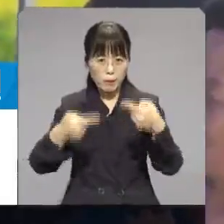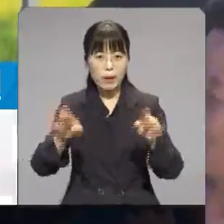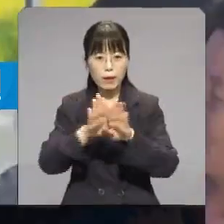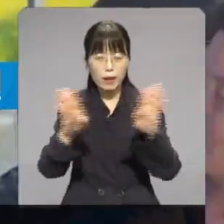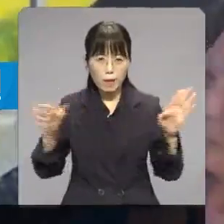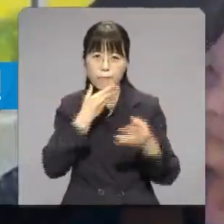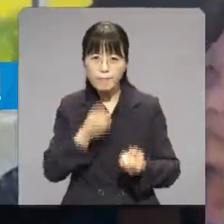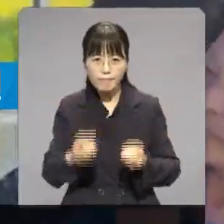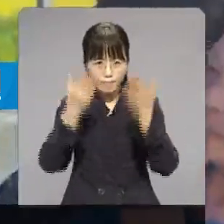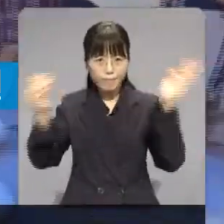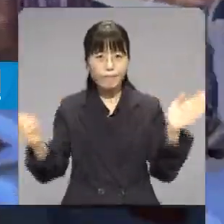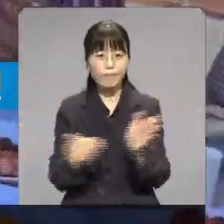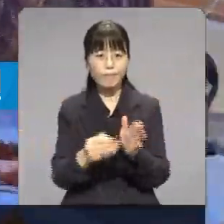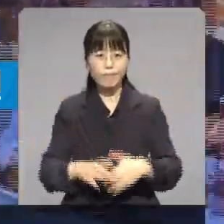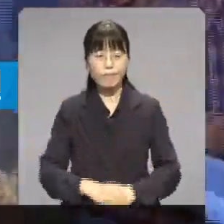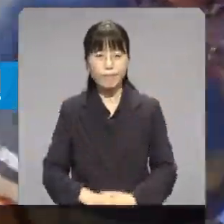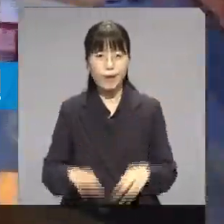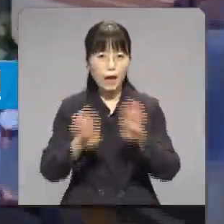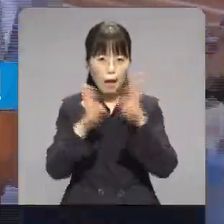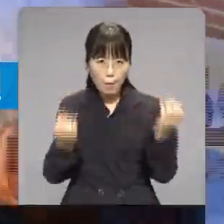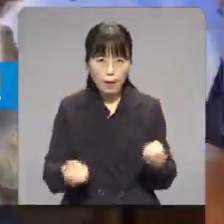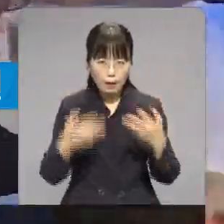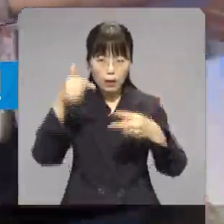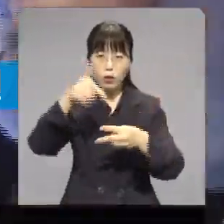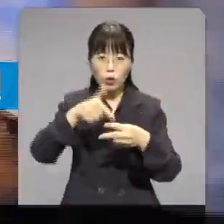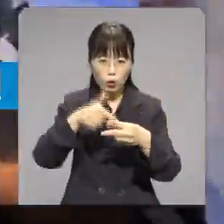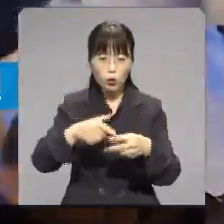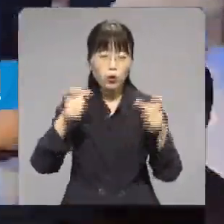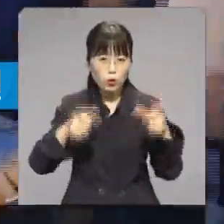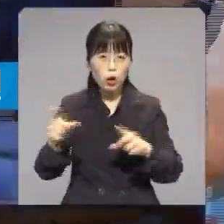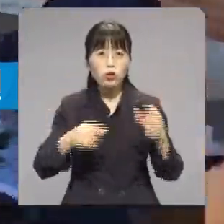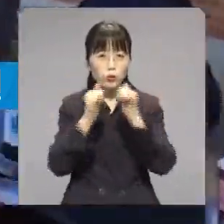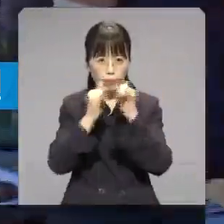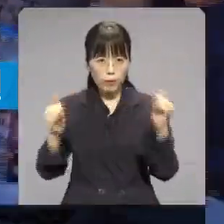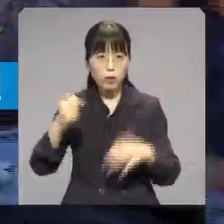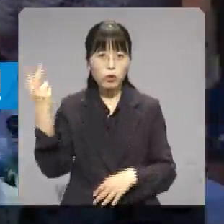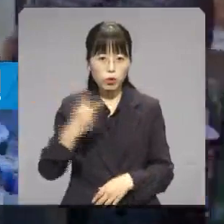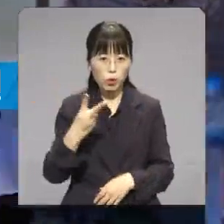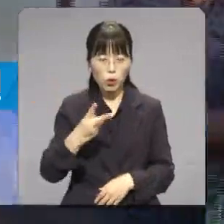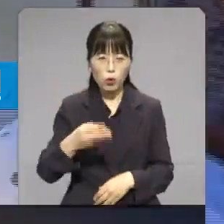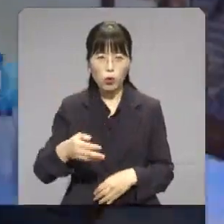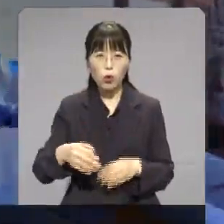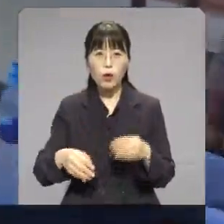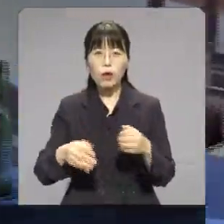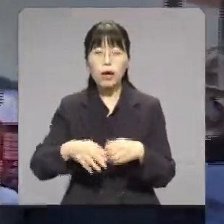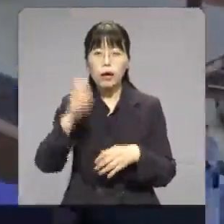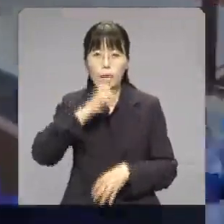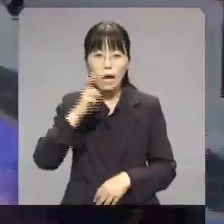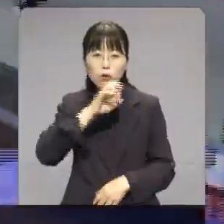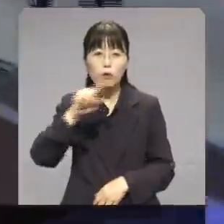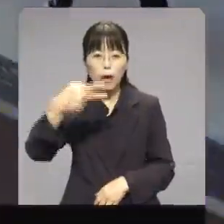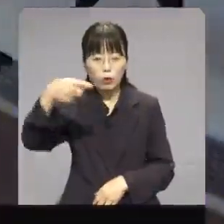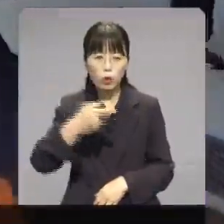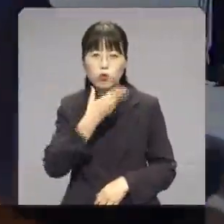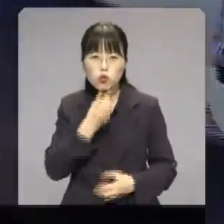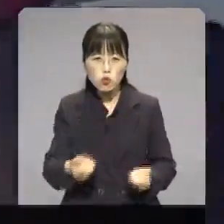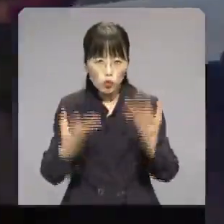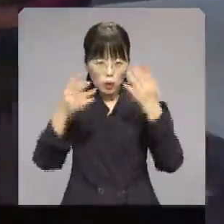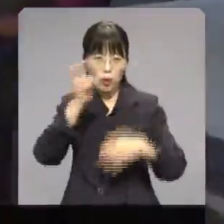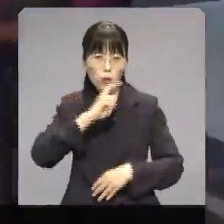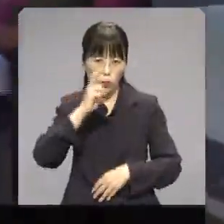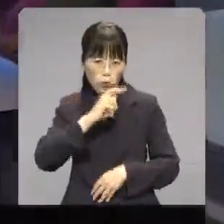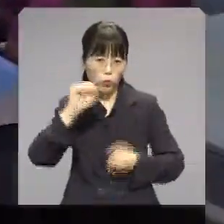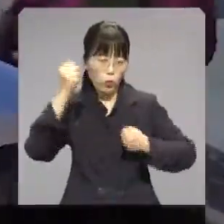개막을 축하했습니다. 개막식은 교동도 지역 주민이자 실향민 3세인 가수 안도의 축하 공연으로